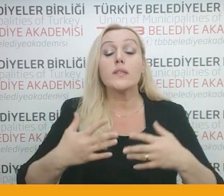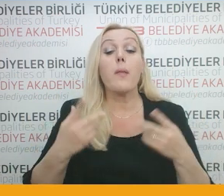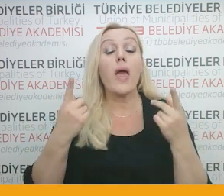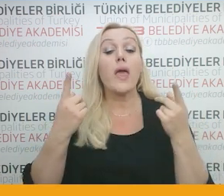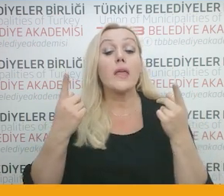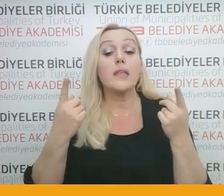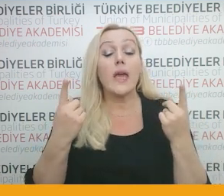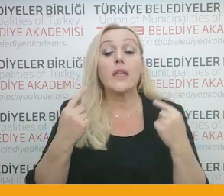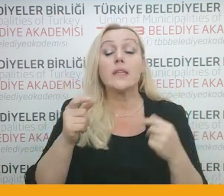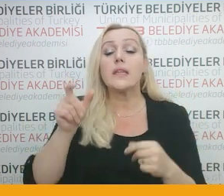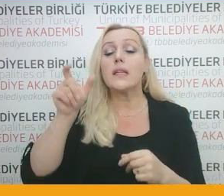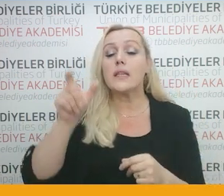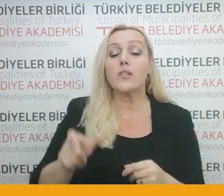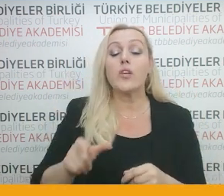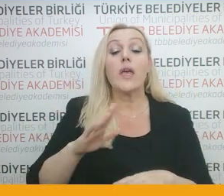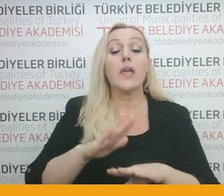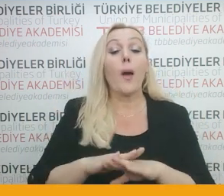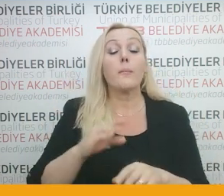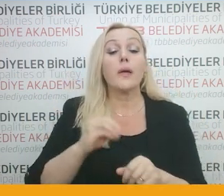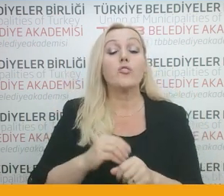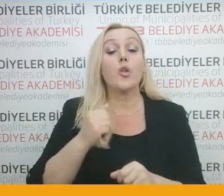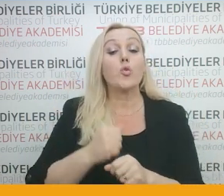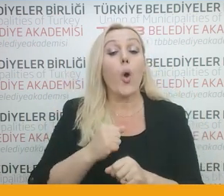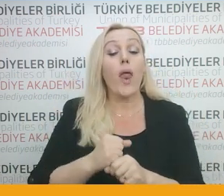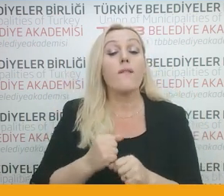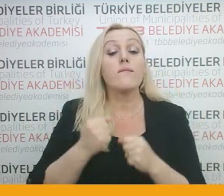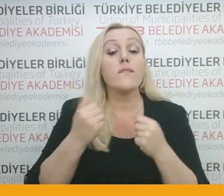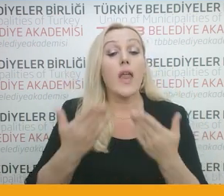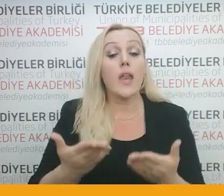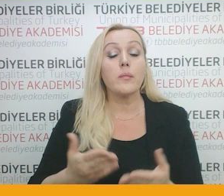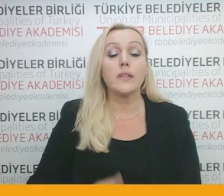muhasebe yetkililiğini yapmak üzere görevlendirilebilir.